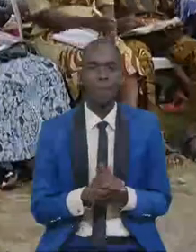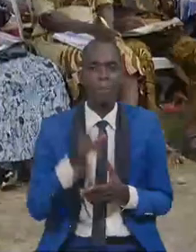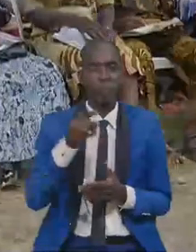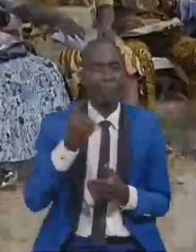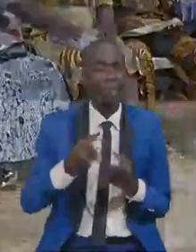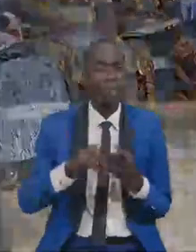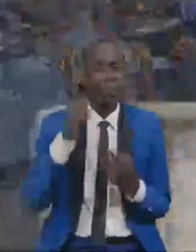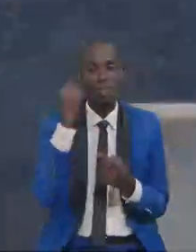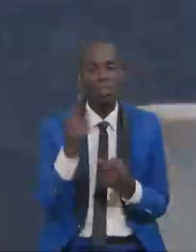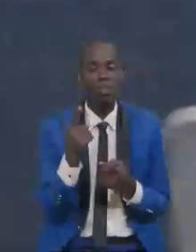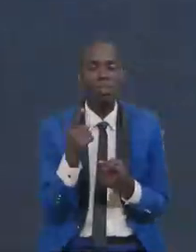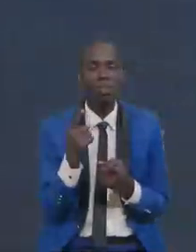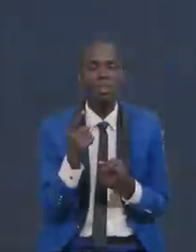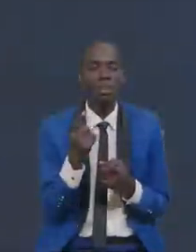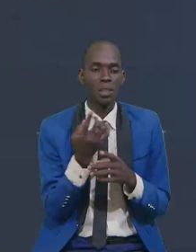Vous devez comprendre.